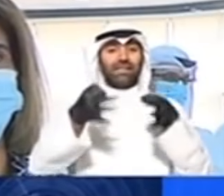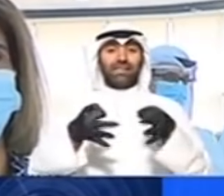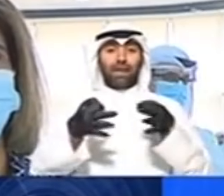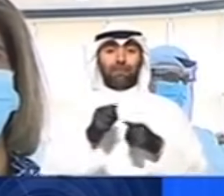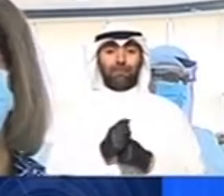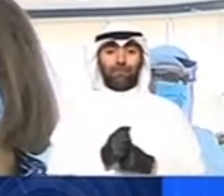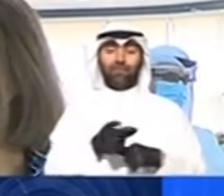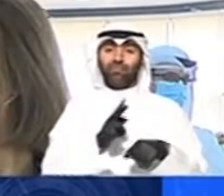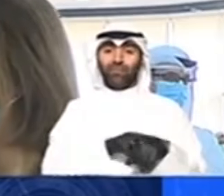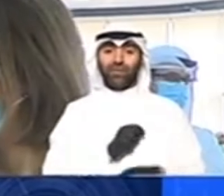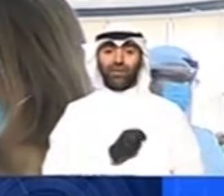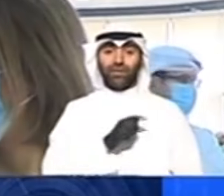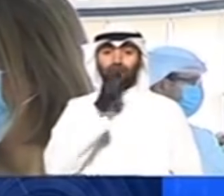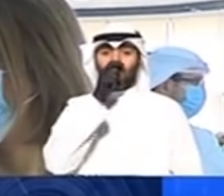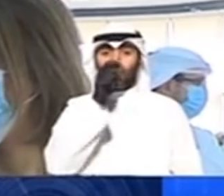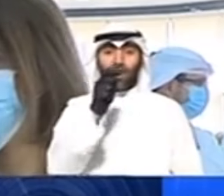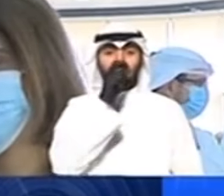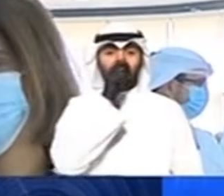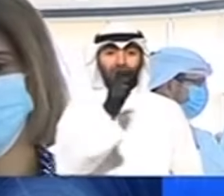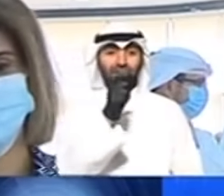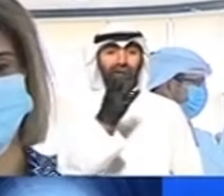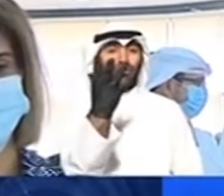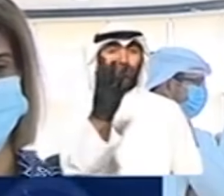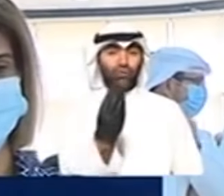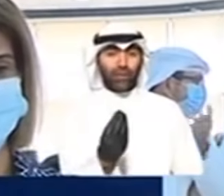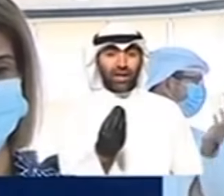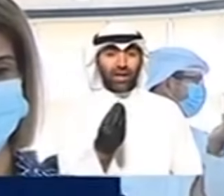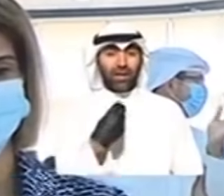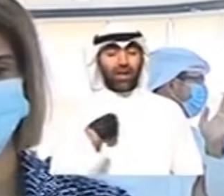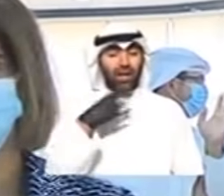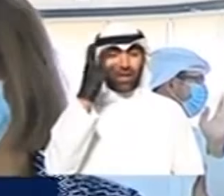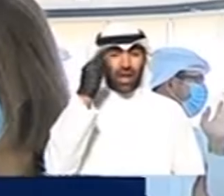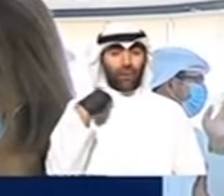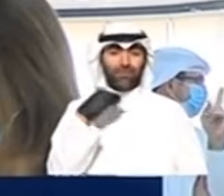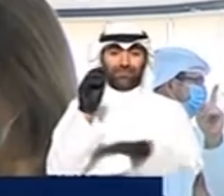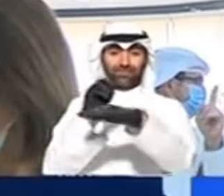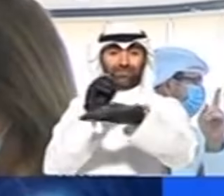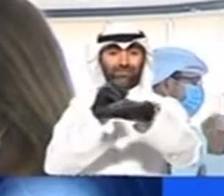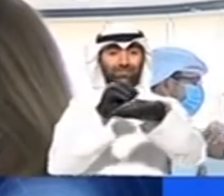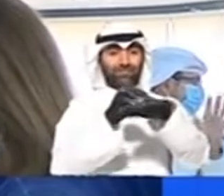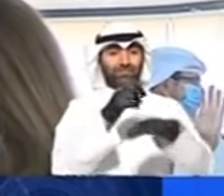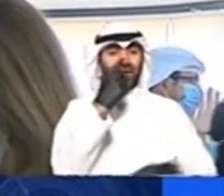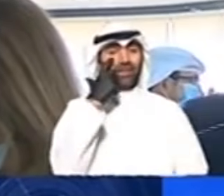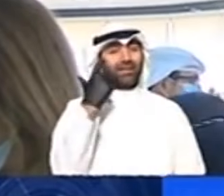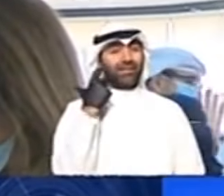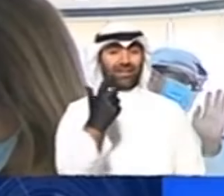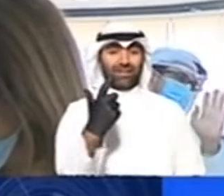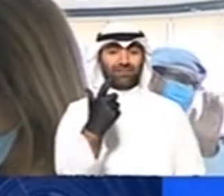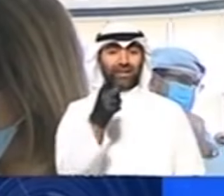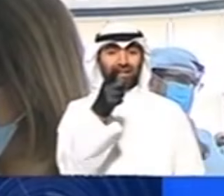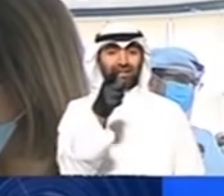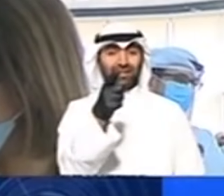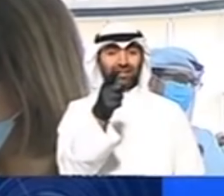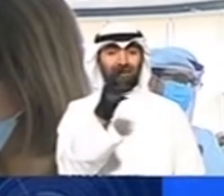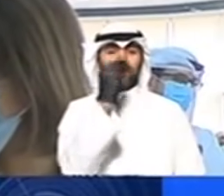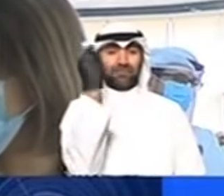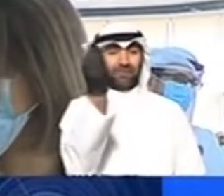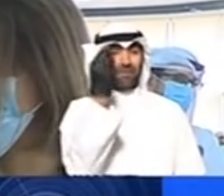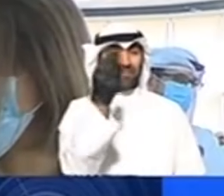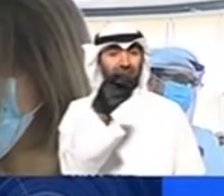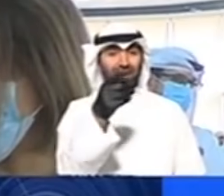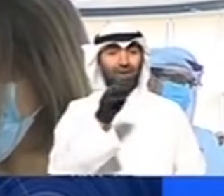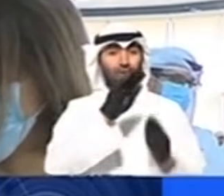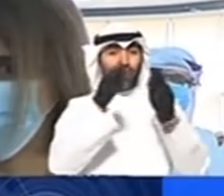والمخالفات البسيطة اللي أرجو أنها وأعمل أنها يعني تتقلص وتنتهي،